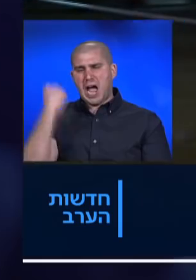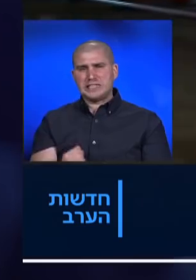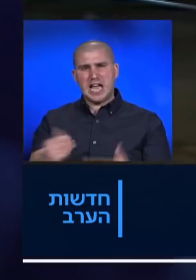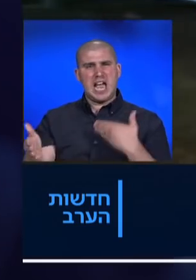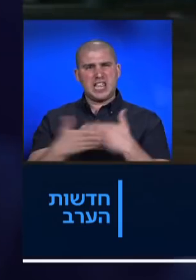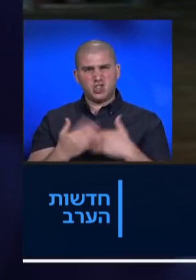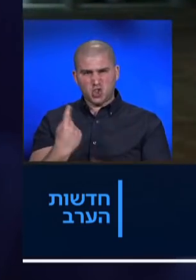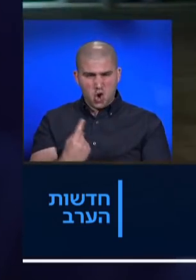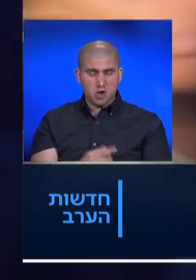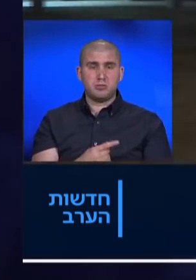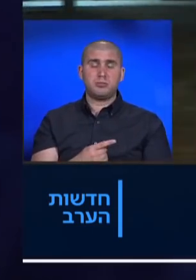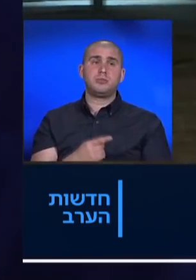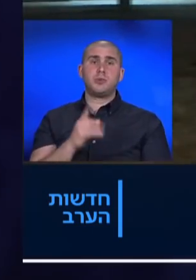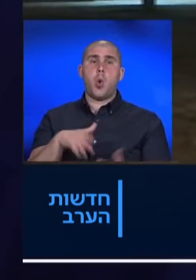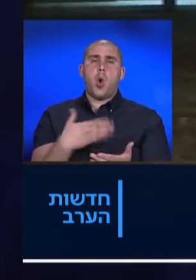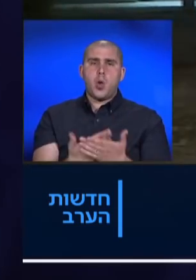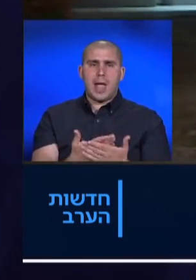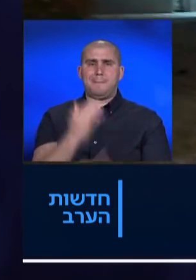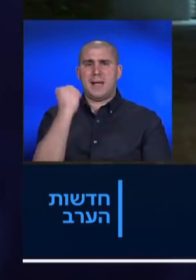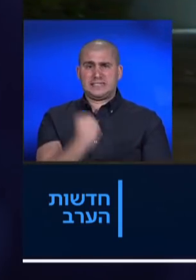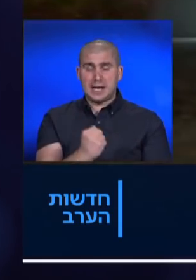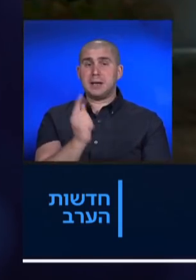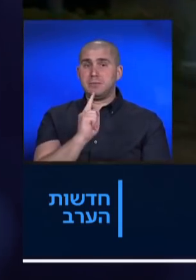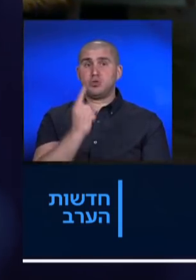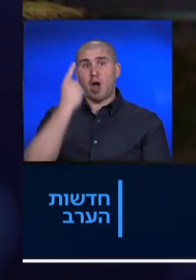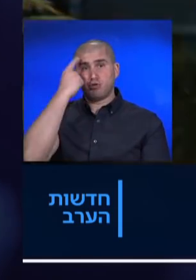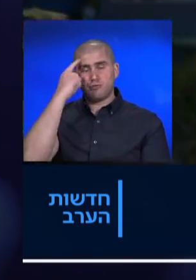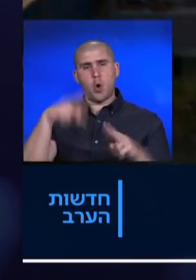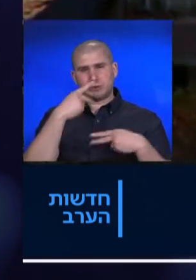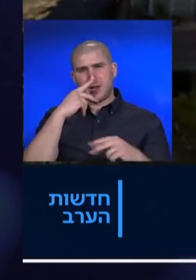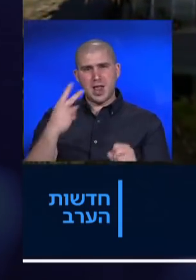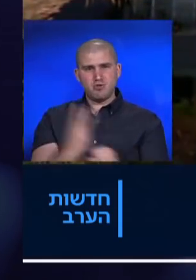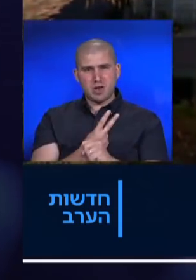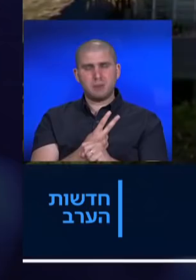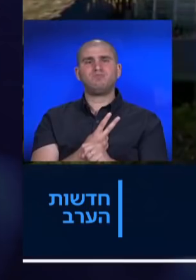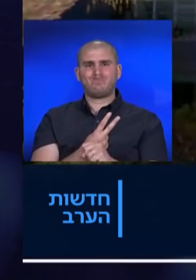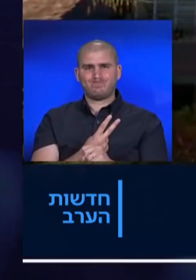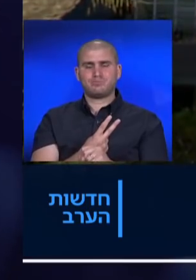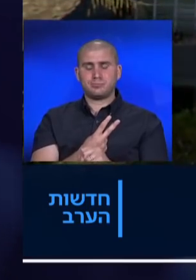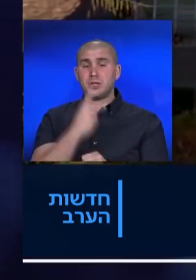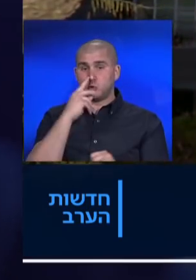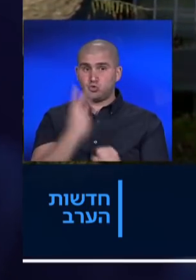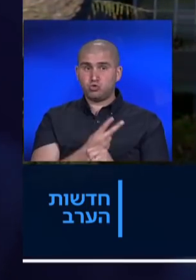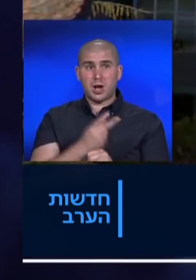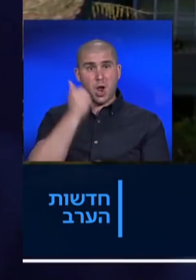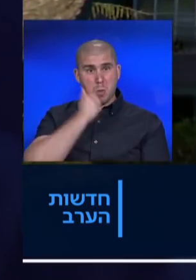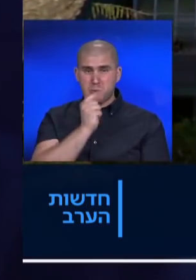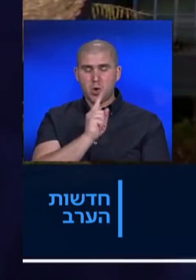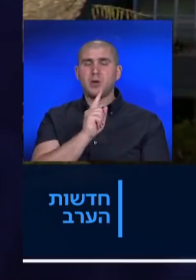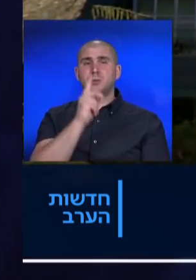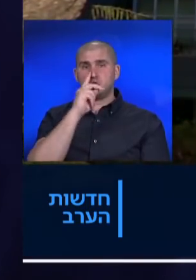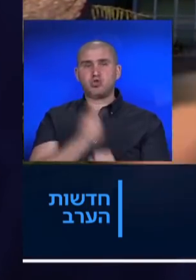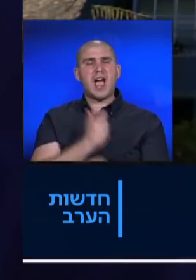הודה גם כן ברצח הזה. ומי שחשב שחוזרים לשגרה רק בשגרה היומית, אז גם השגרה העבריינית, אלימות